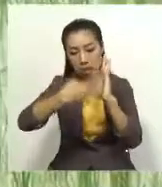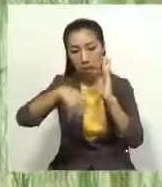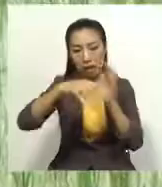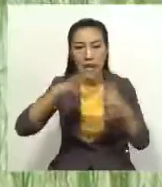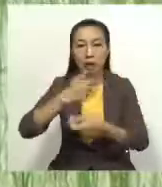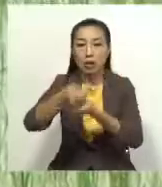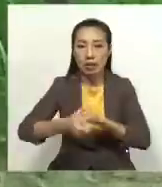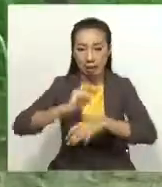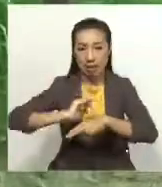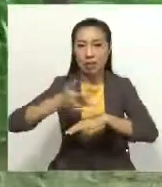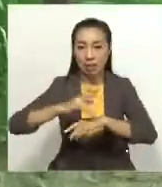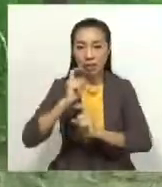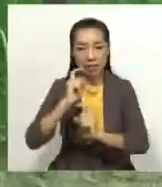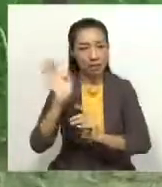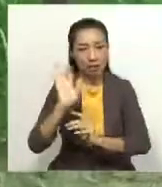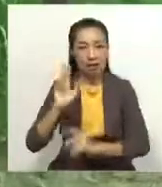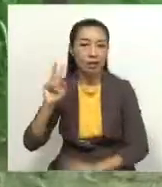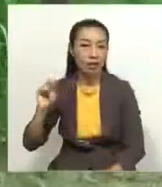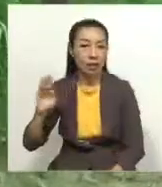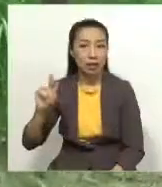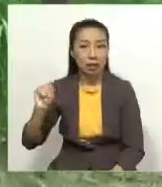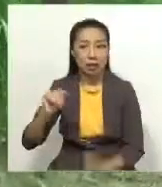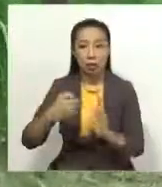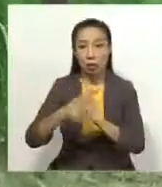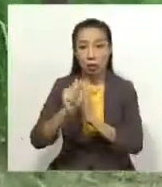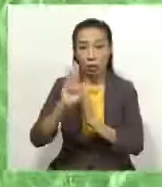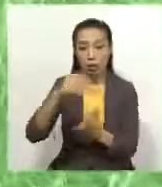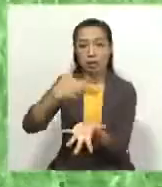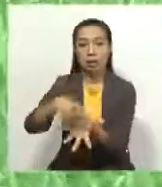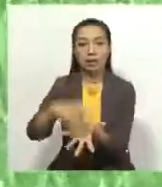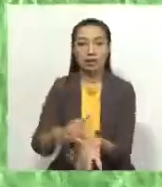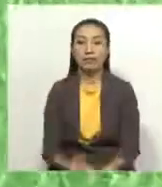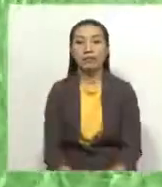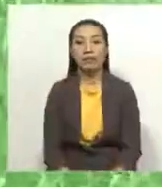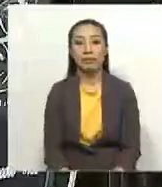ตรอินทรีย์ทีมข่าว NBT อุบลราชธานีรายงาน